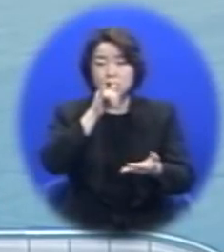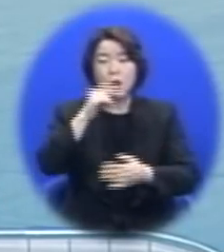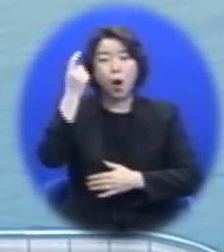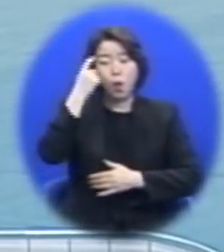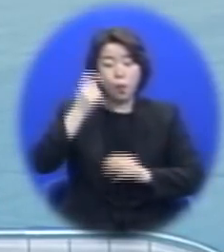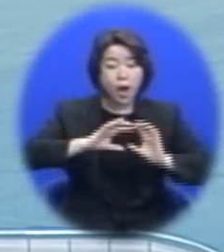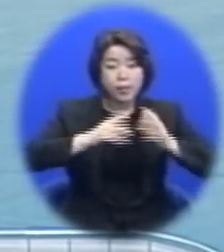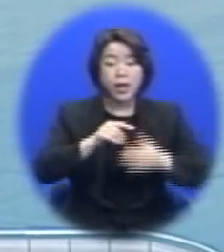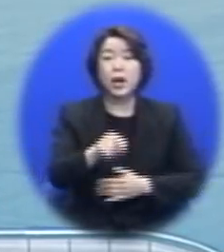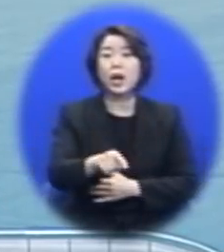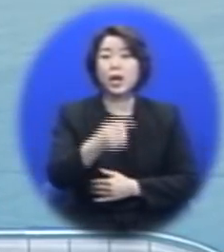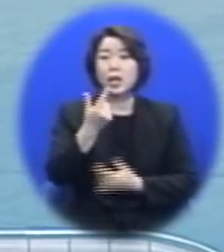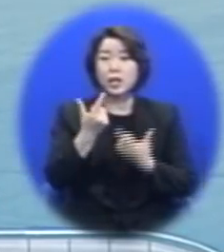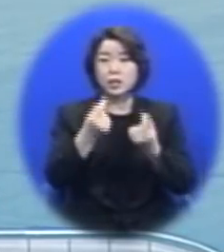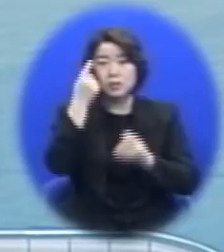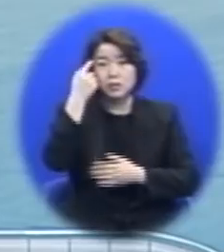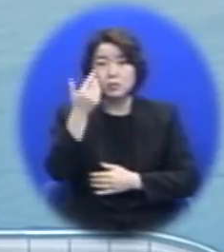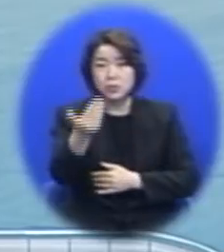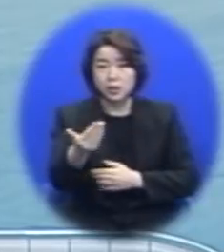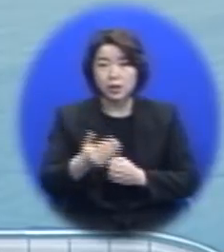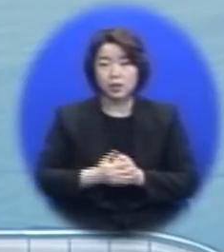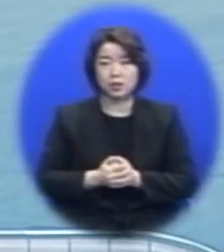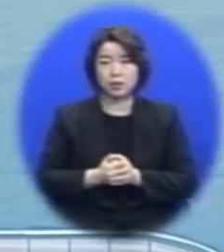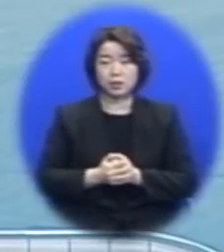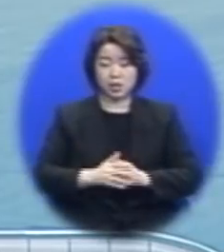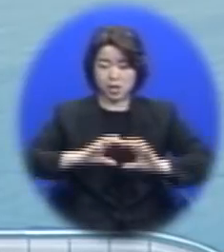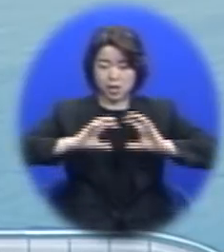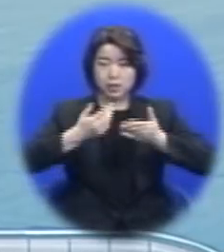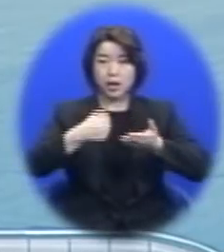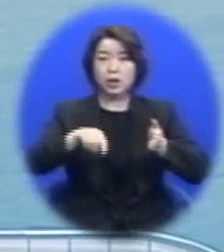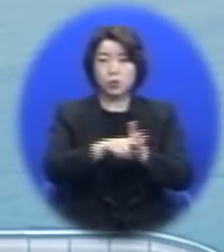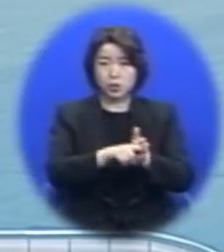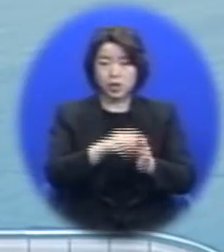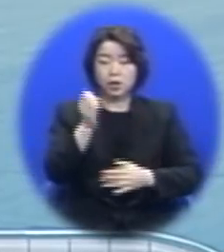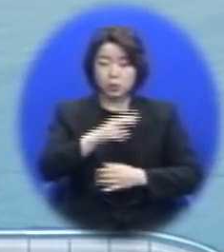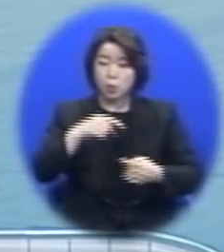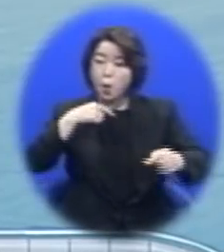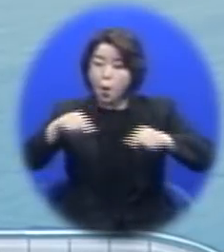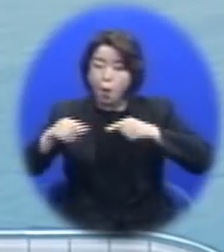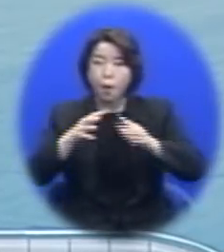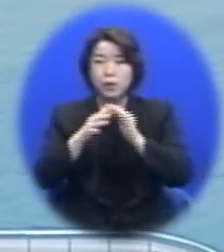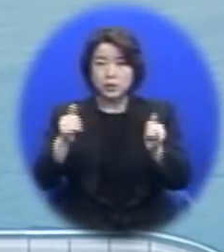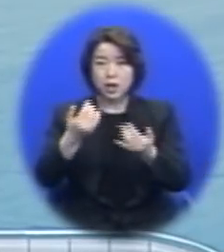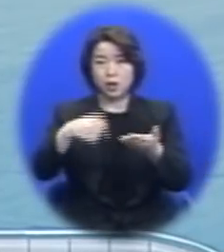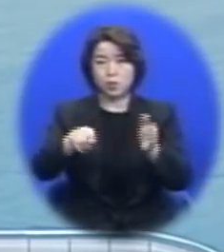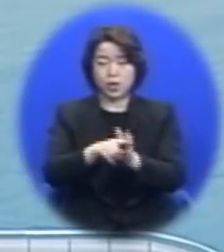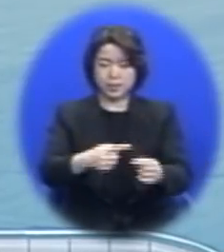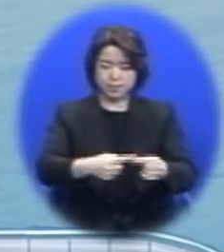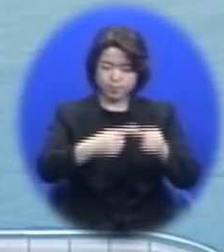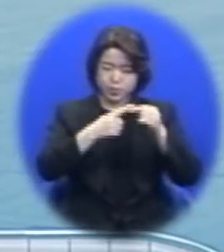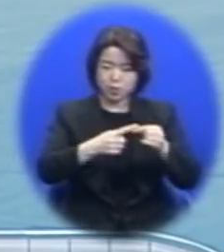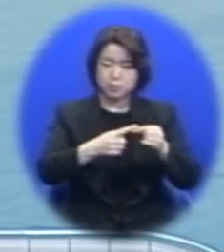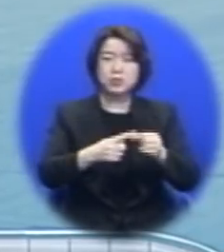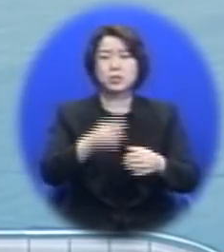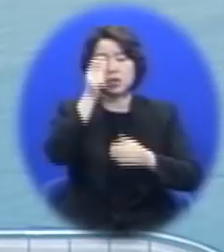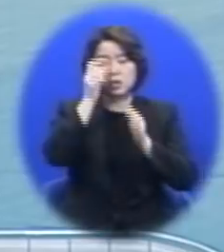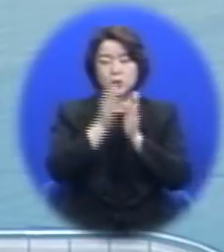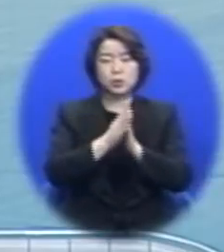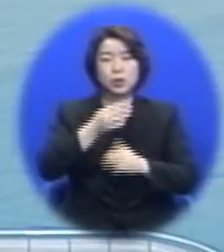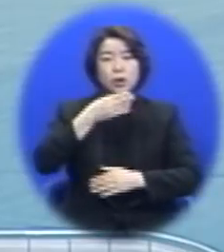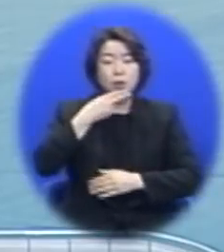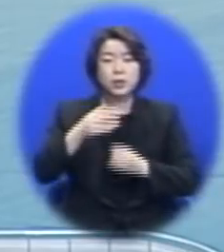도대체 이렇습니까? 나라를 위해, 통치자를 위해 첫 번째로 기도하지 않아서 그런